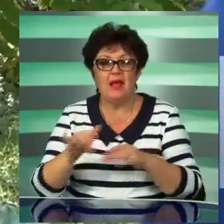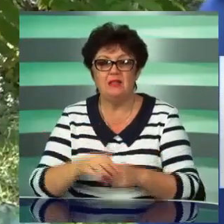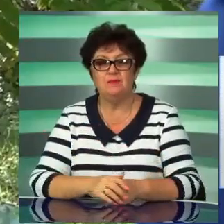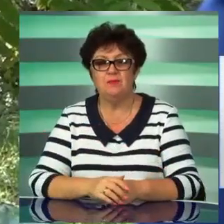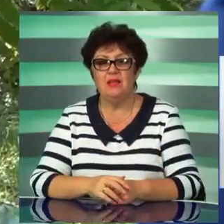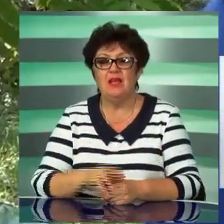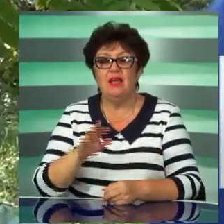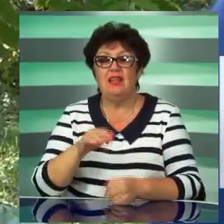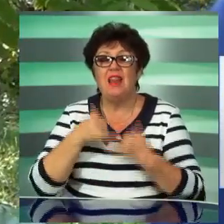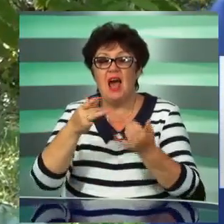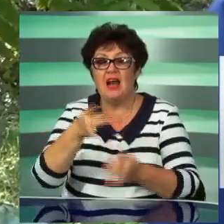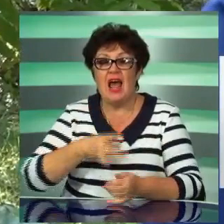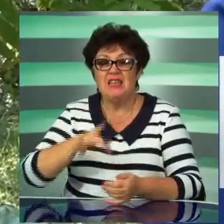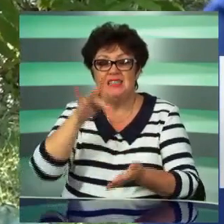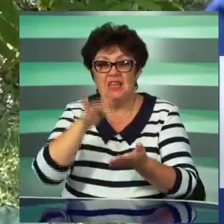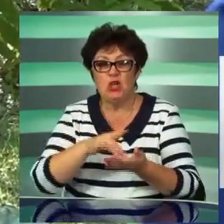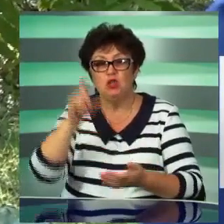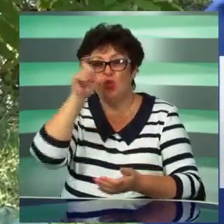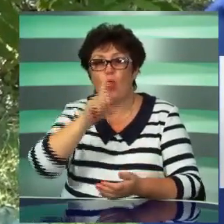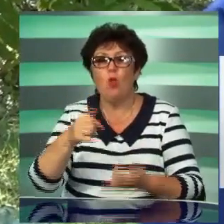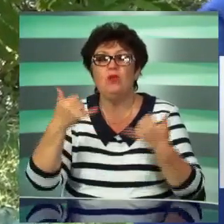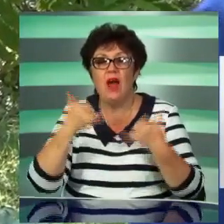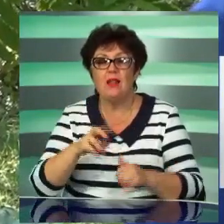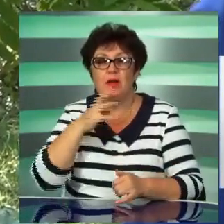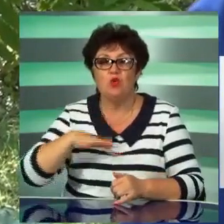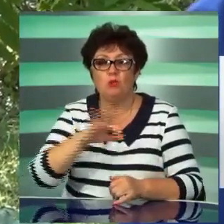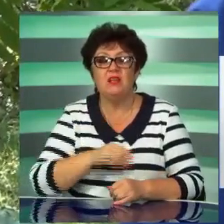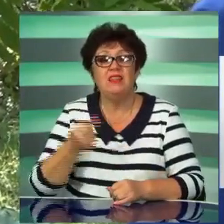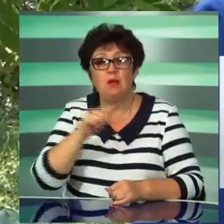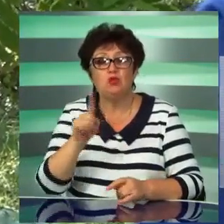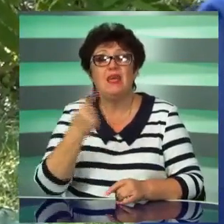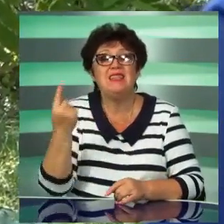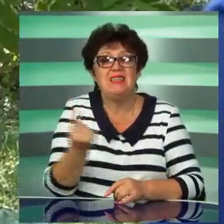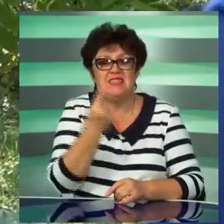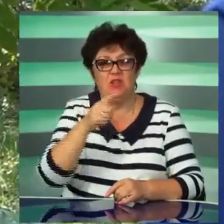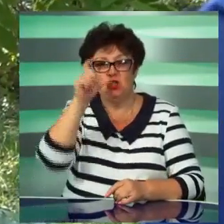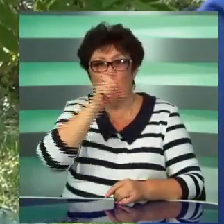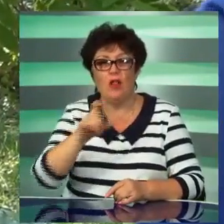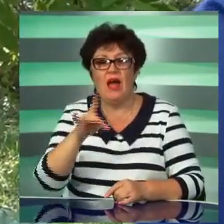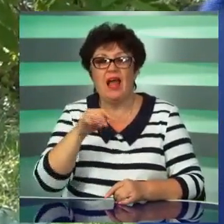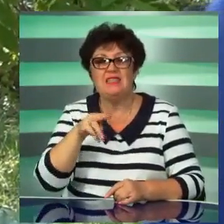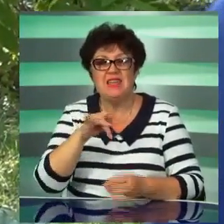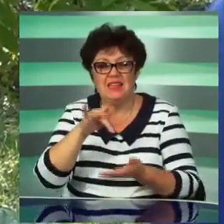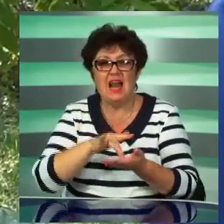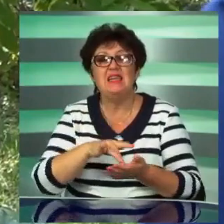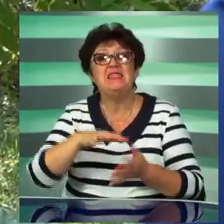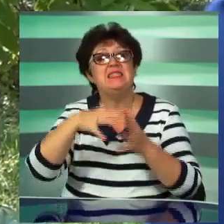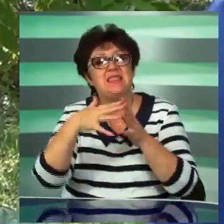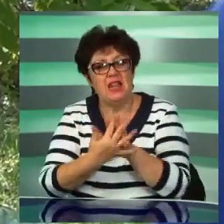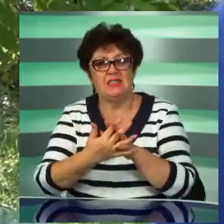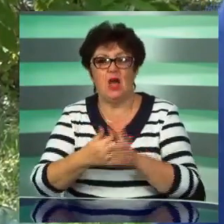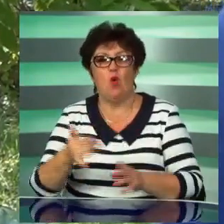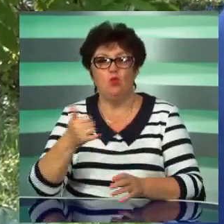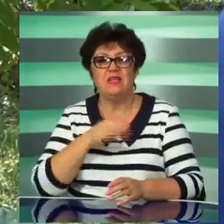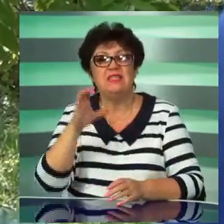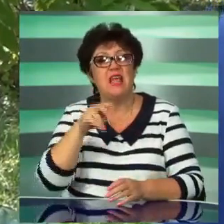Для райцентра эта школа уникальна в Брянской области тем, что она единственная школа райцентра сельская. У